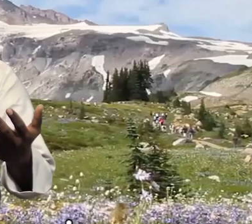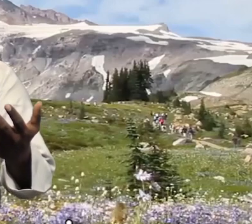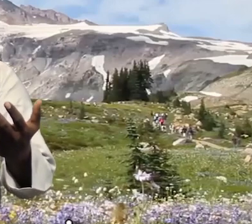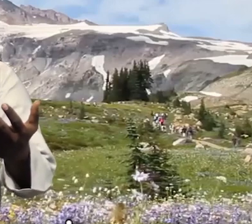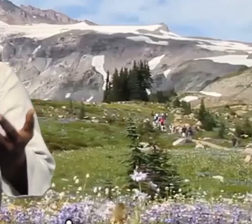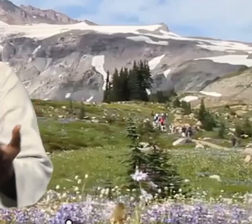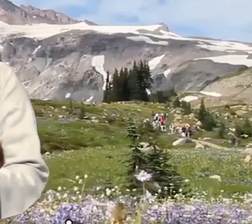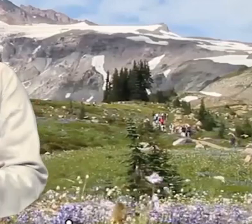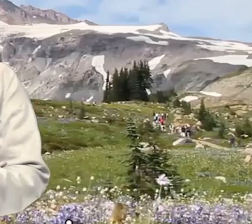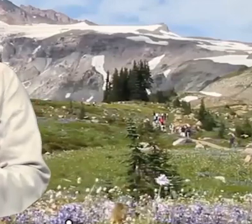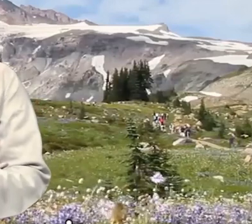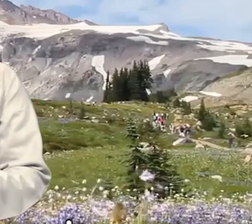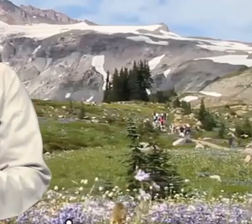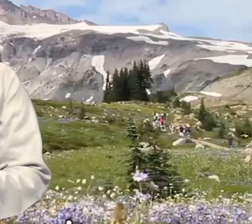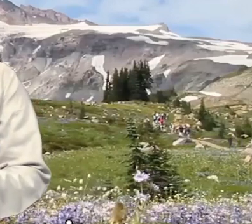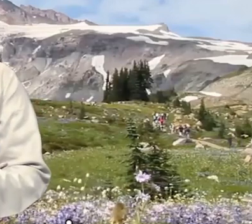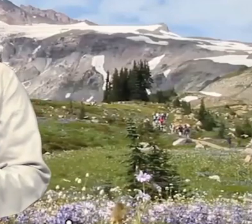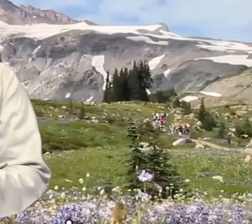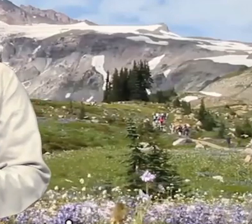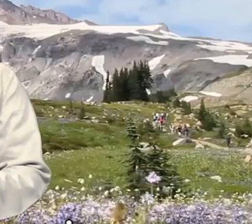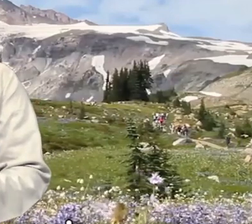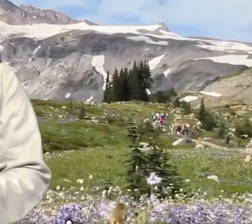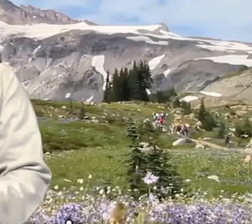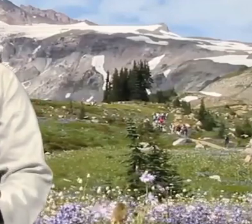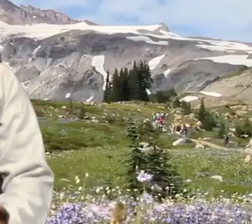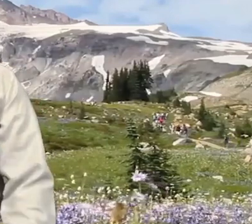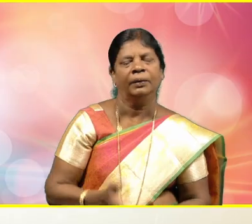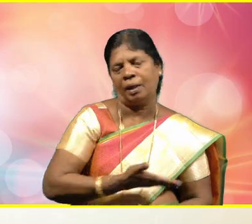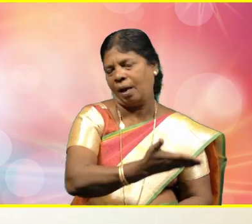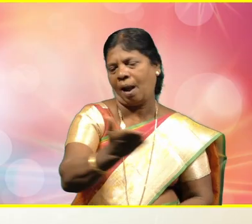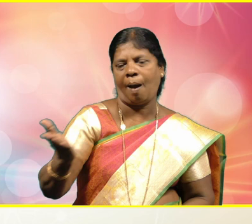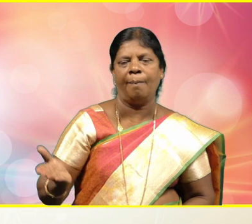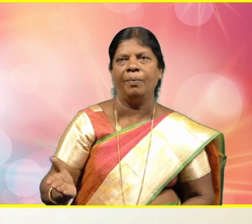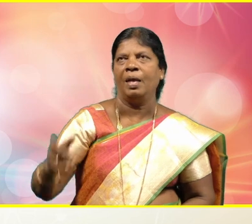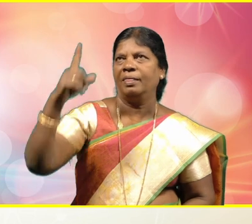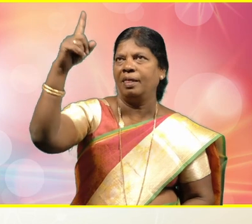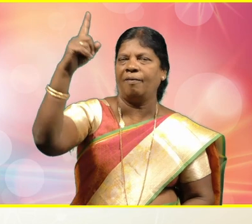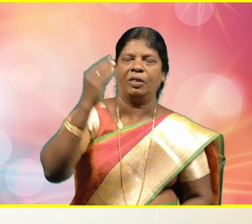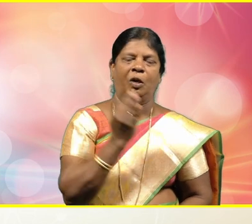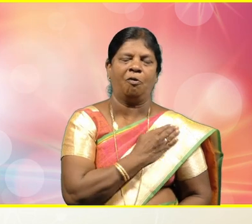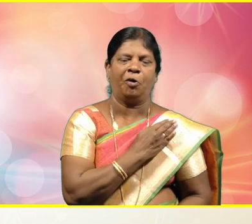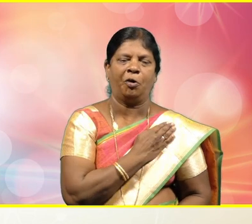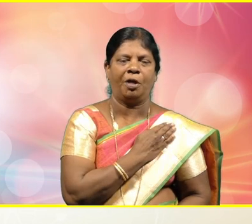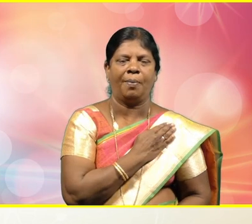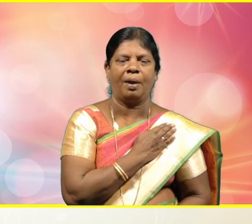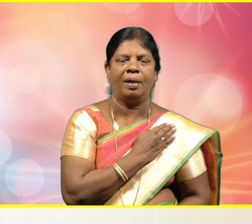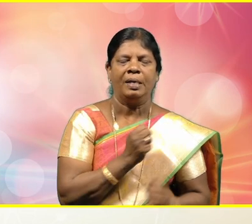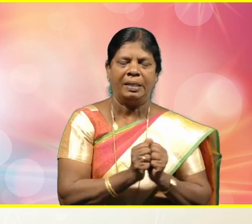மூன்றாணி மீதில் காயமடைந்தே நாம் தெய்வத்திற்கு